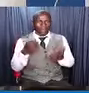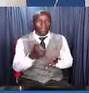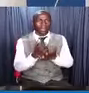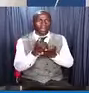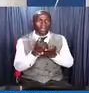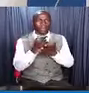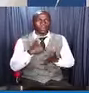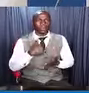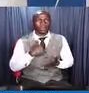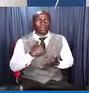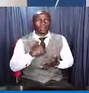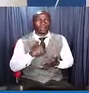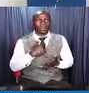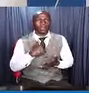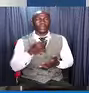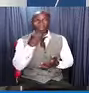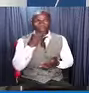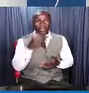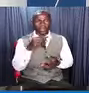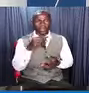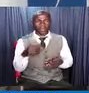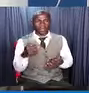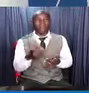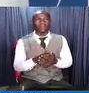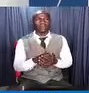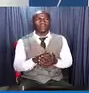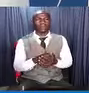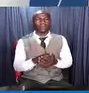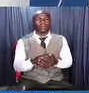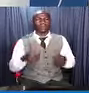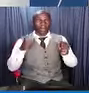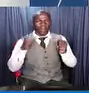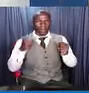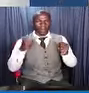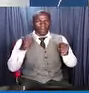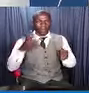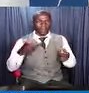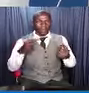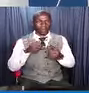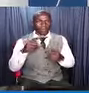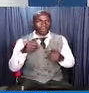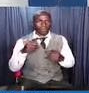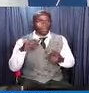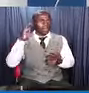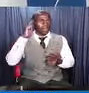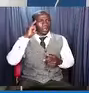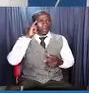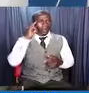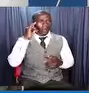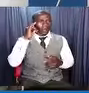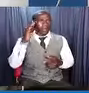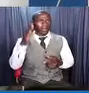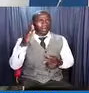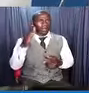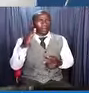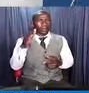hakuna neno. Let him assist me. Si wala he. You are eating yes. Nguvu zitakuja. Then strength will come upon you. Nikapigia pastor ukienda pale matunda. Then I